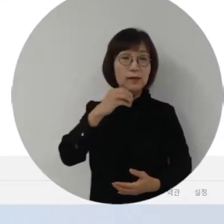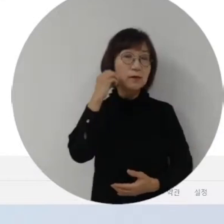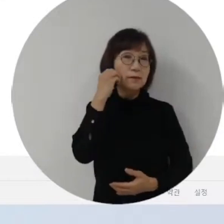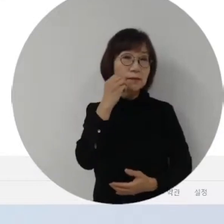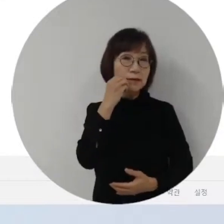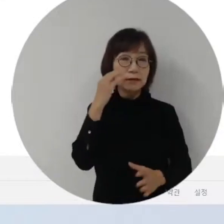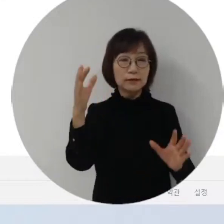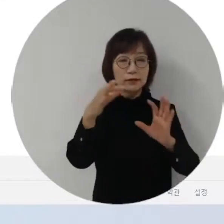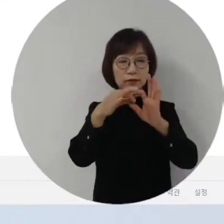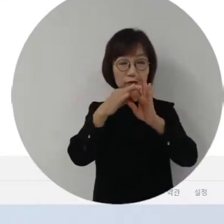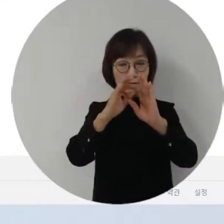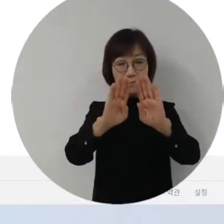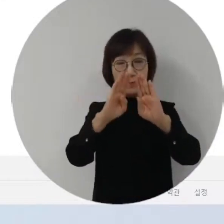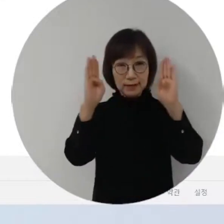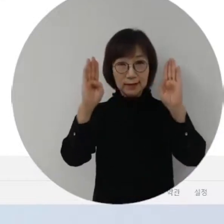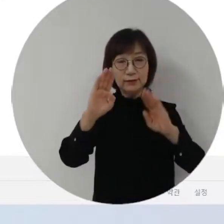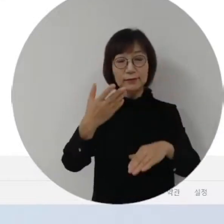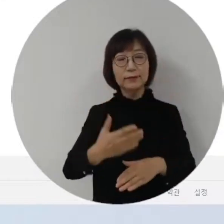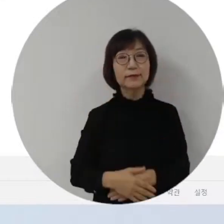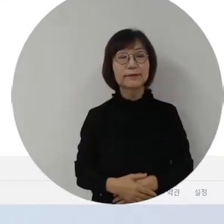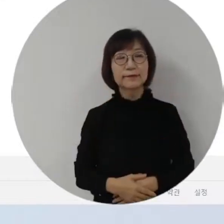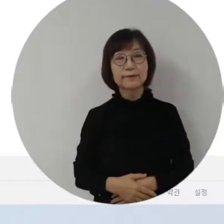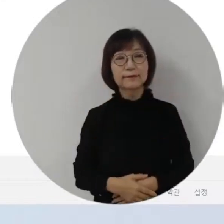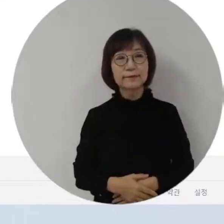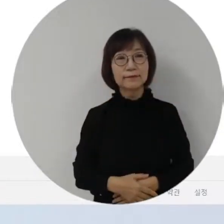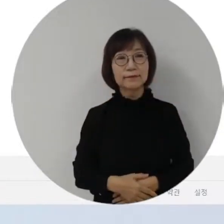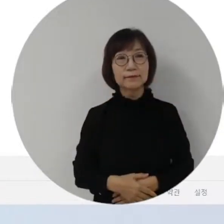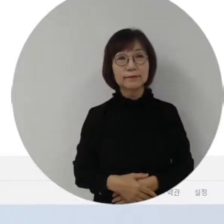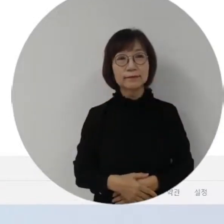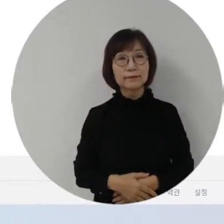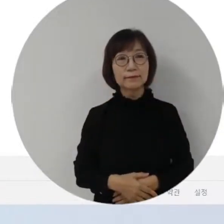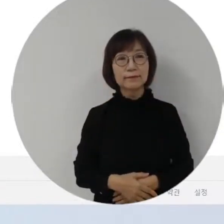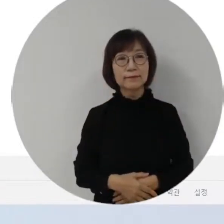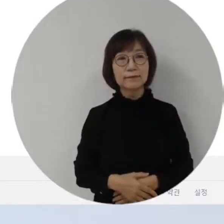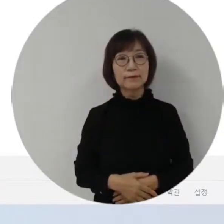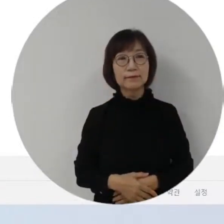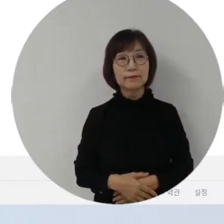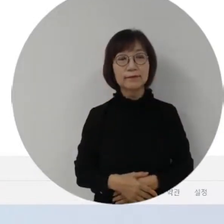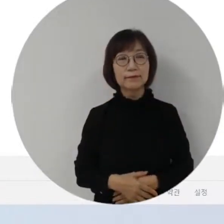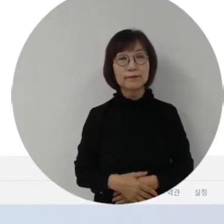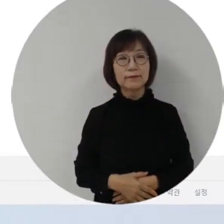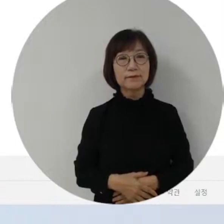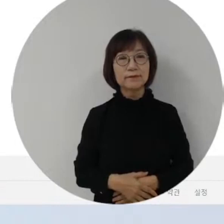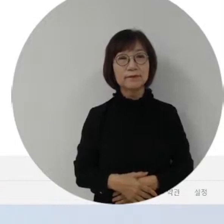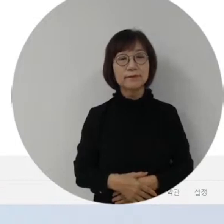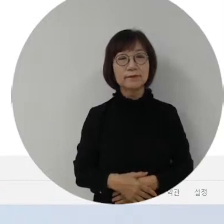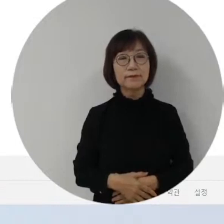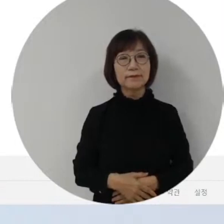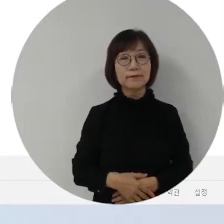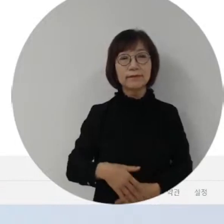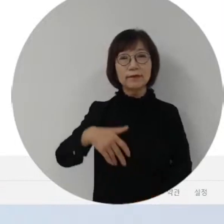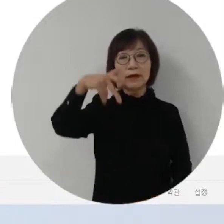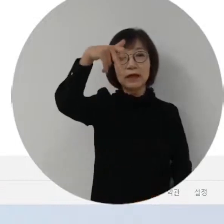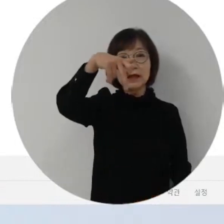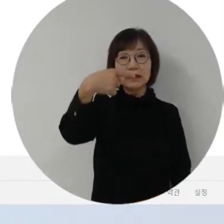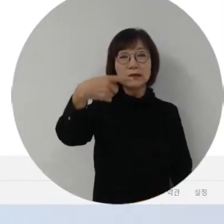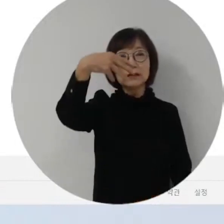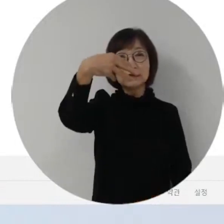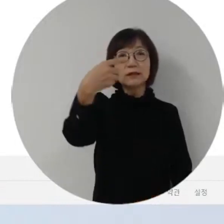크롬은 구글에서 만든 브라우저라고 했어요. 그래서 시작 페이지가 구글의 홈페이지로 지정이 되어 있어요.